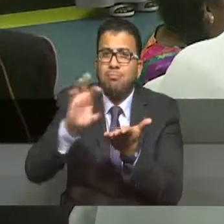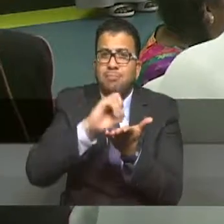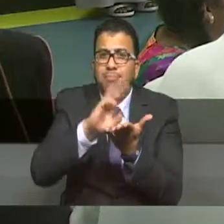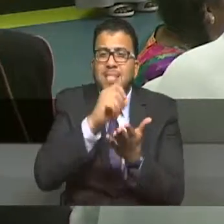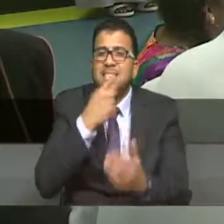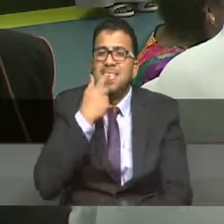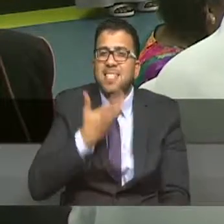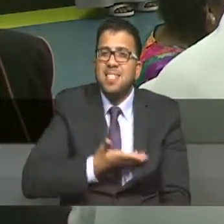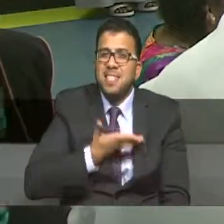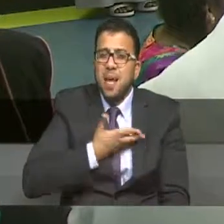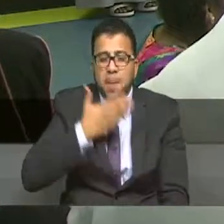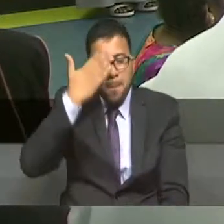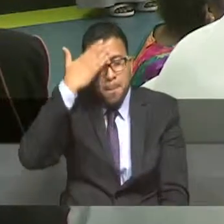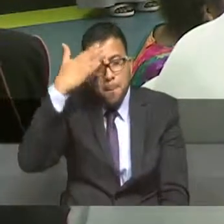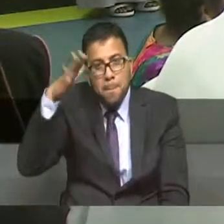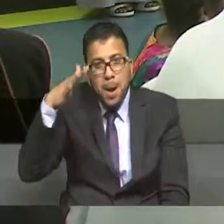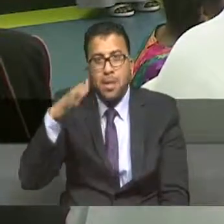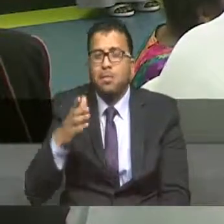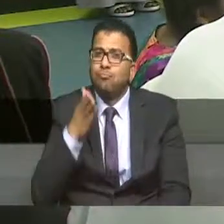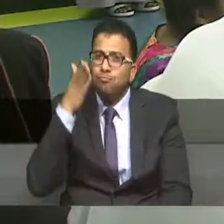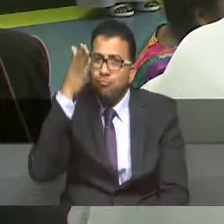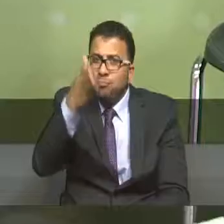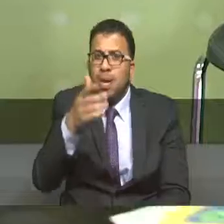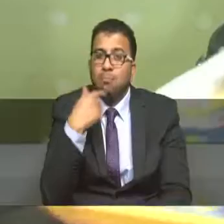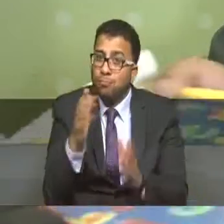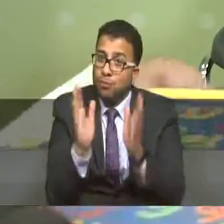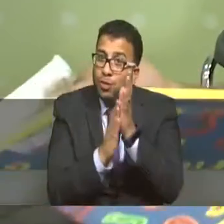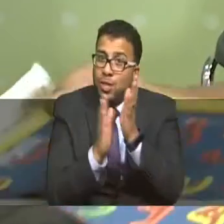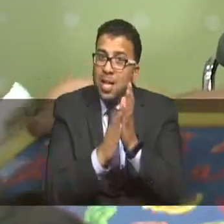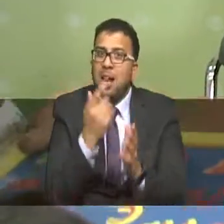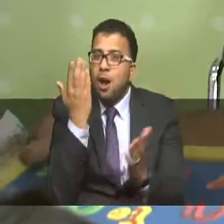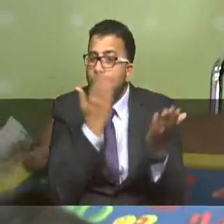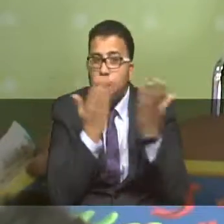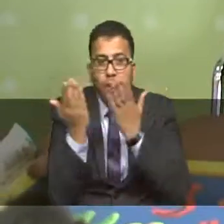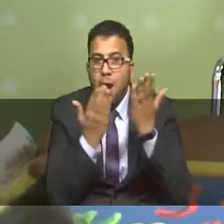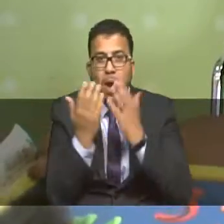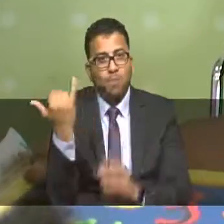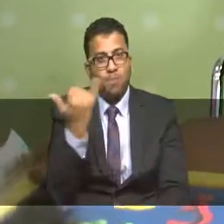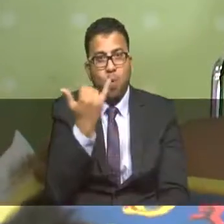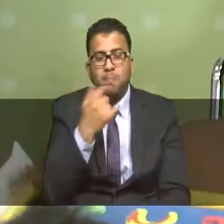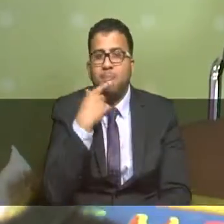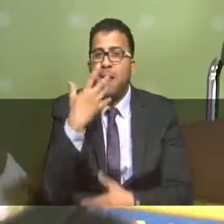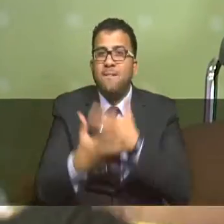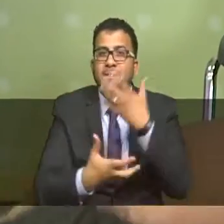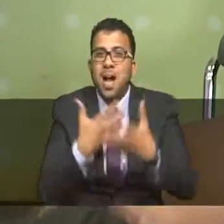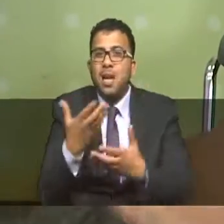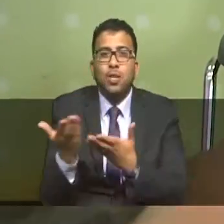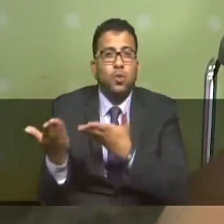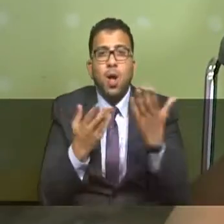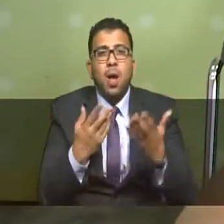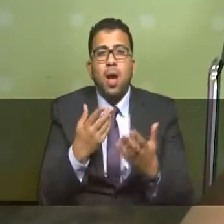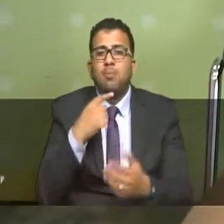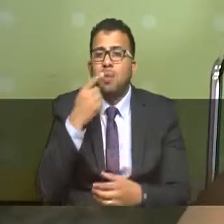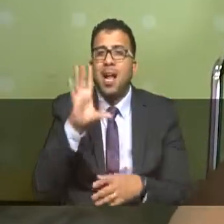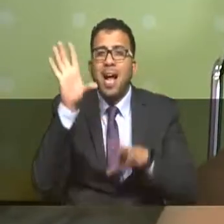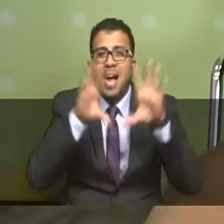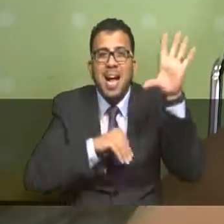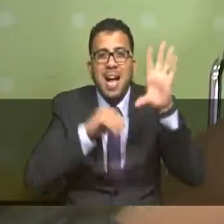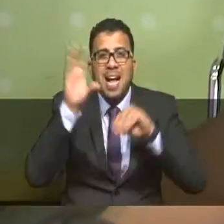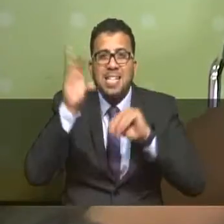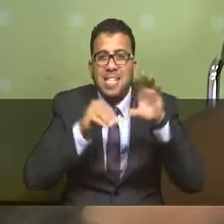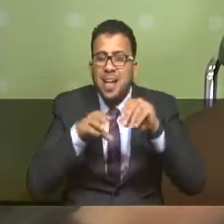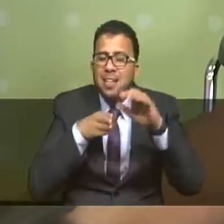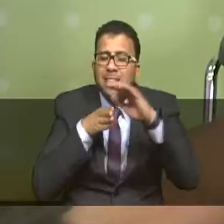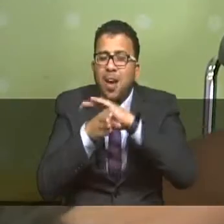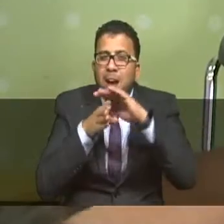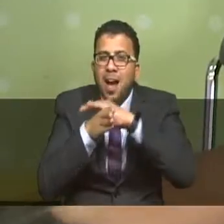الفئات العمرية من المرضى والمراجعين لتشجيعهم على القراءة، كما تضمنت الفعالية استضافة حكواتي لزيارة الأقسام